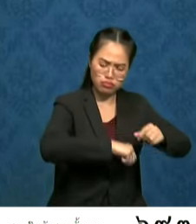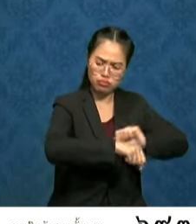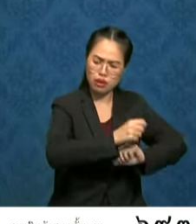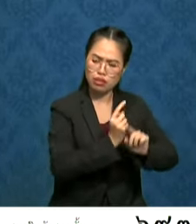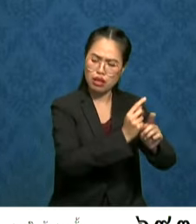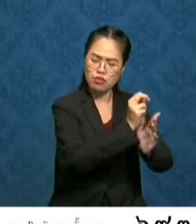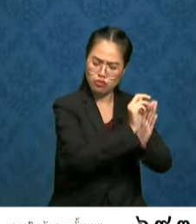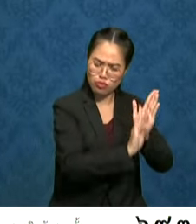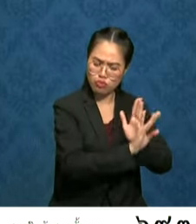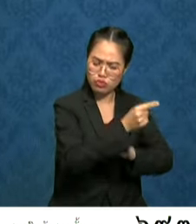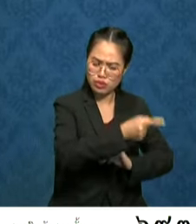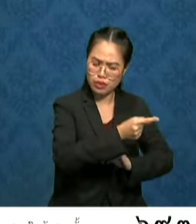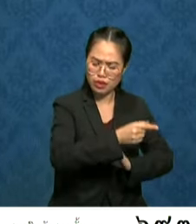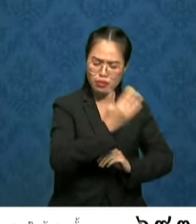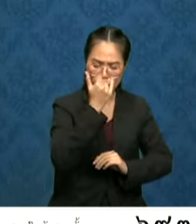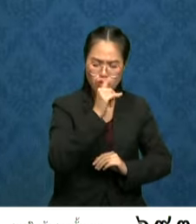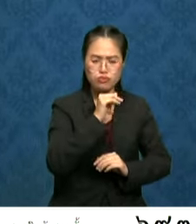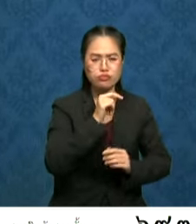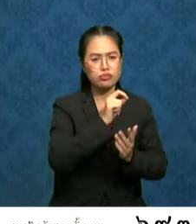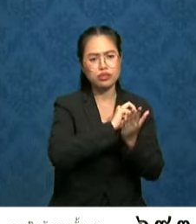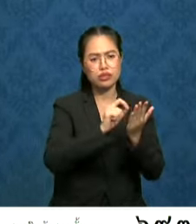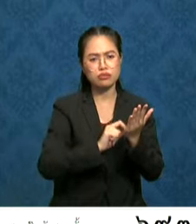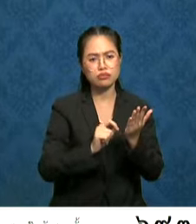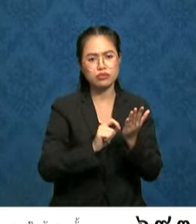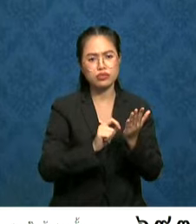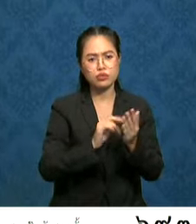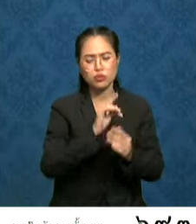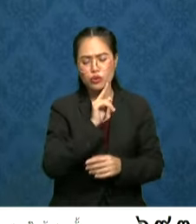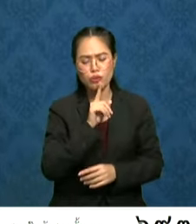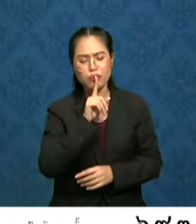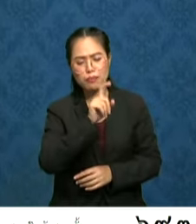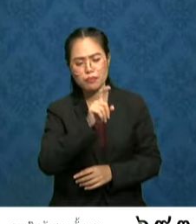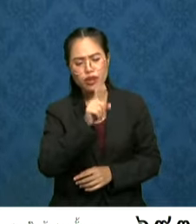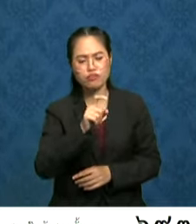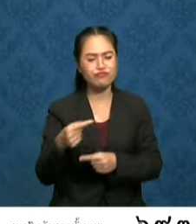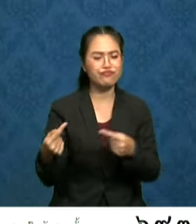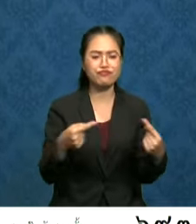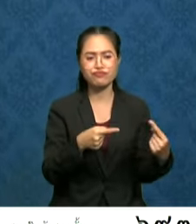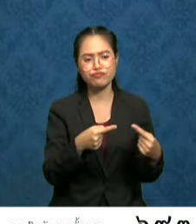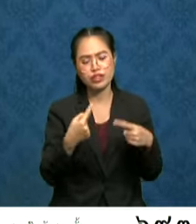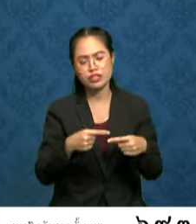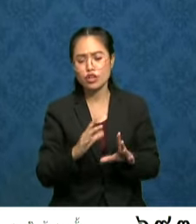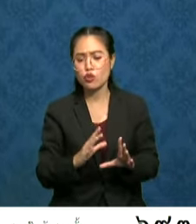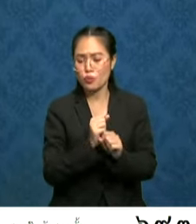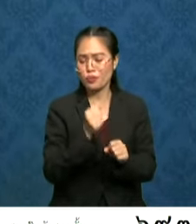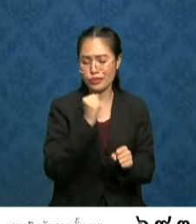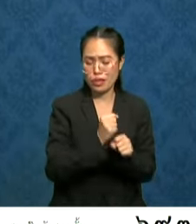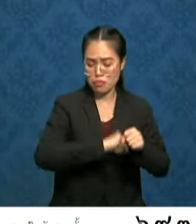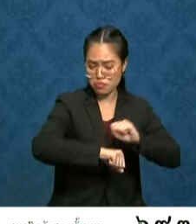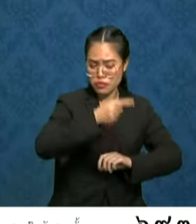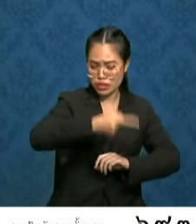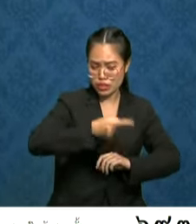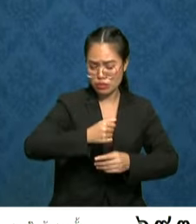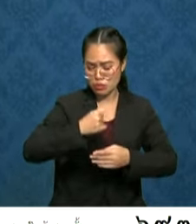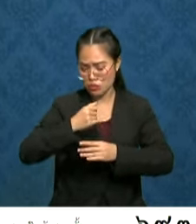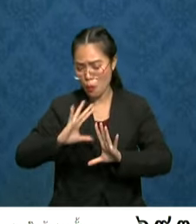เขียนกว้างเขียนรอยพูดอีกก็ถูกอีกเนี่ยนะคะพอประชาชนทวงถามมันเถียงกันได้ไม่จบอ่ะค่ะว่าตลงมันทำแล้วหรือมันยังไม่ได้ทำมันเสร็จแล้วหรือมันยัง